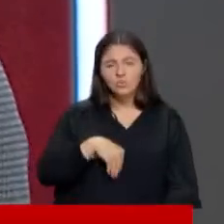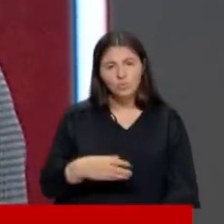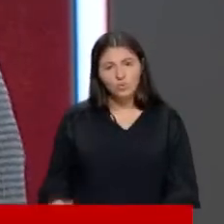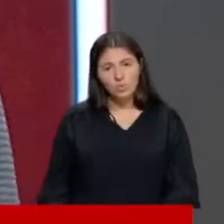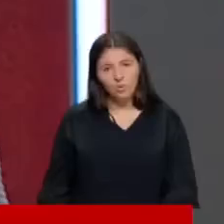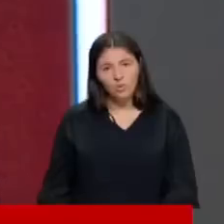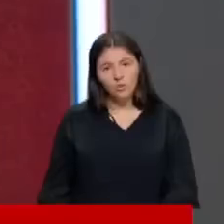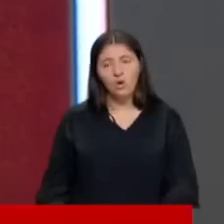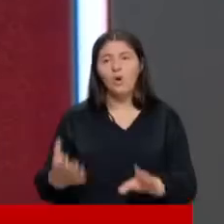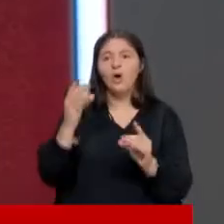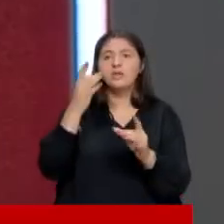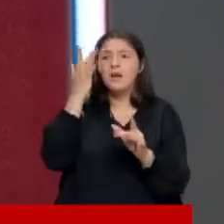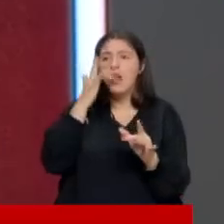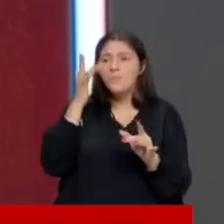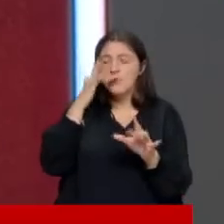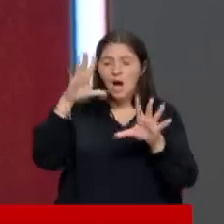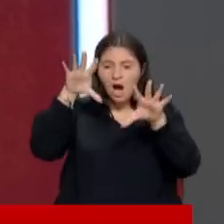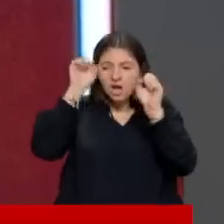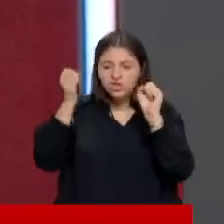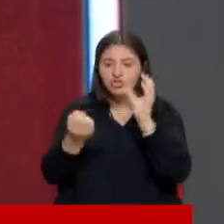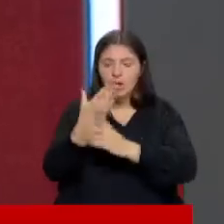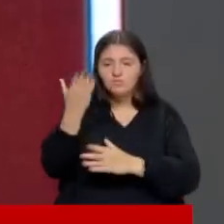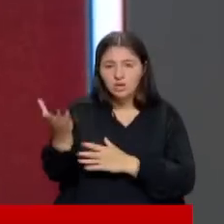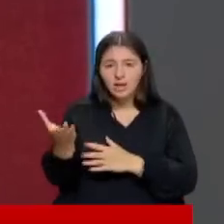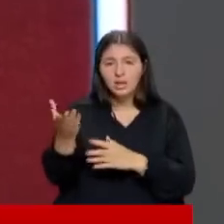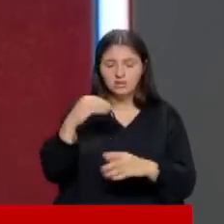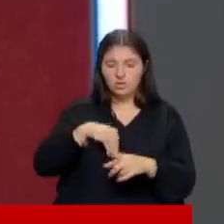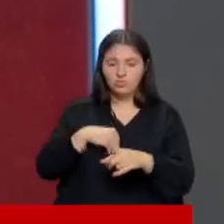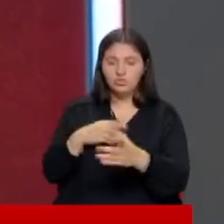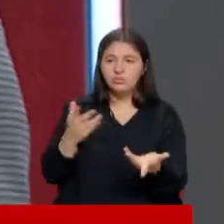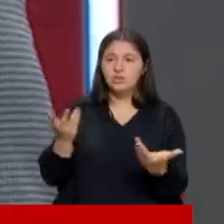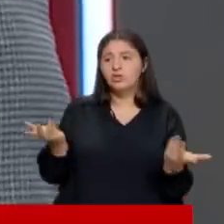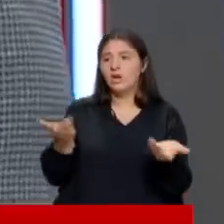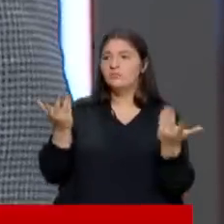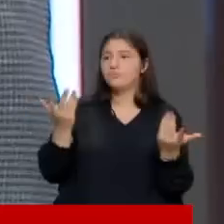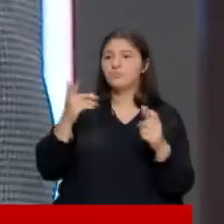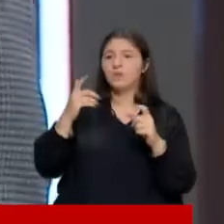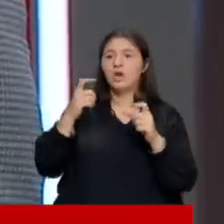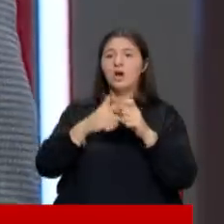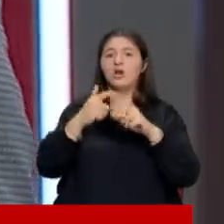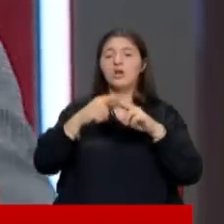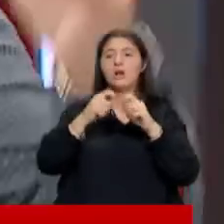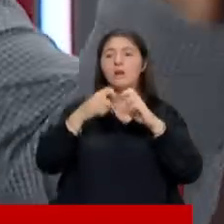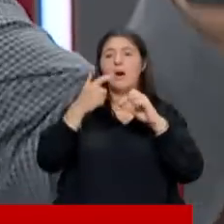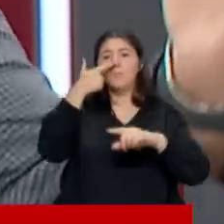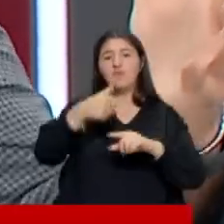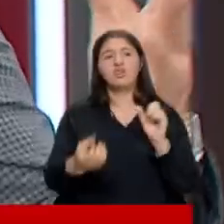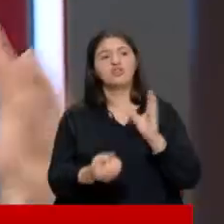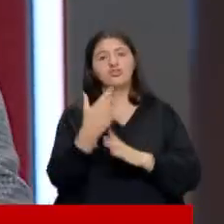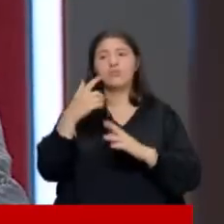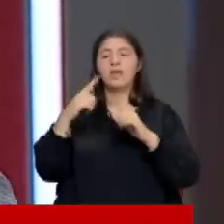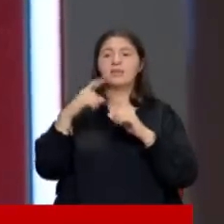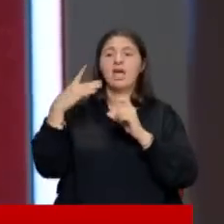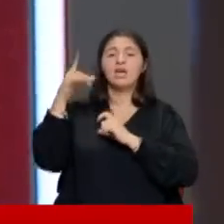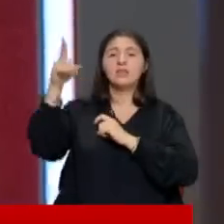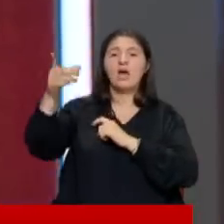o kadar sanal bir algı yaratmışlar ki zannediyorsun ki şey işte Gabar petrolü çıkacak Tekirdağ